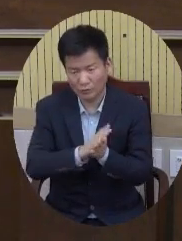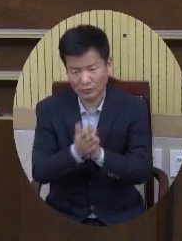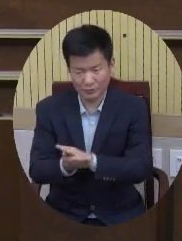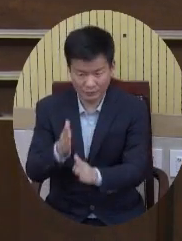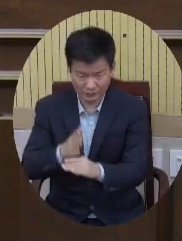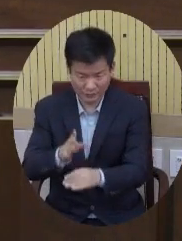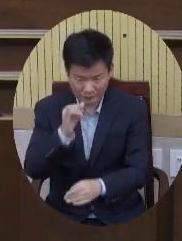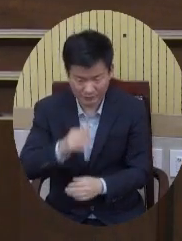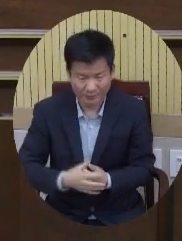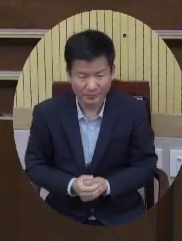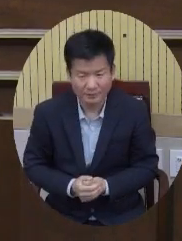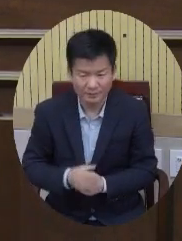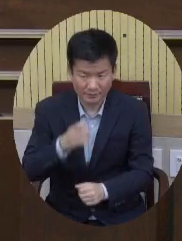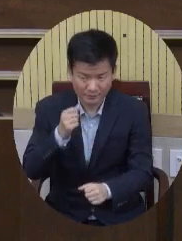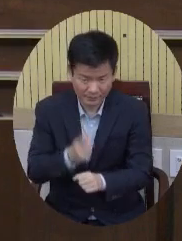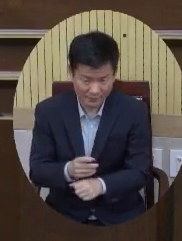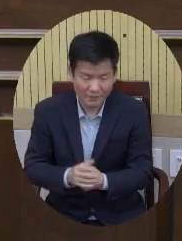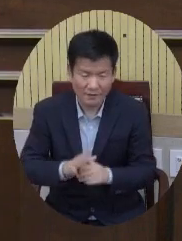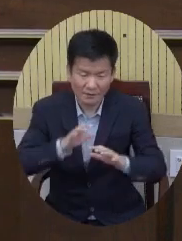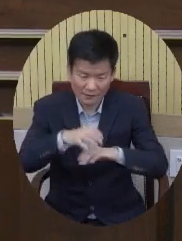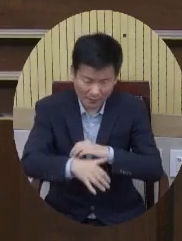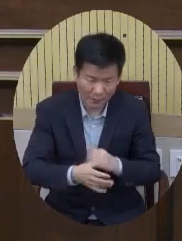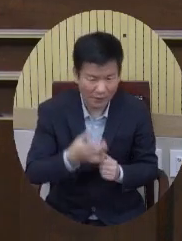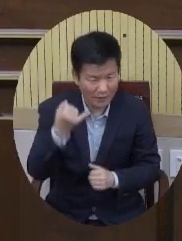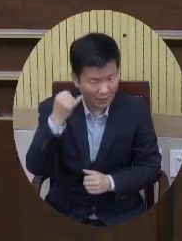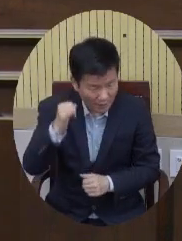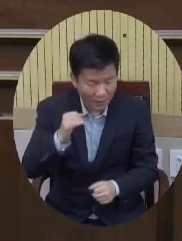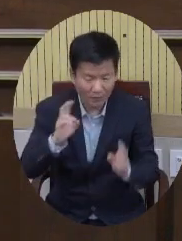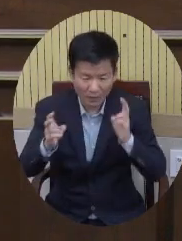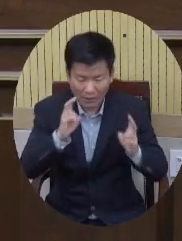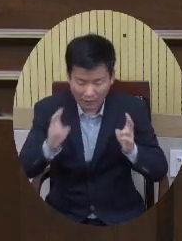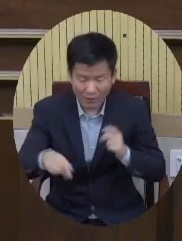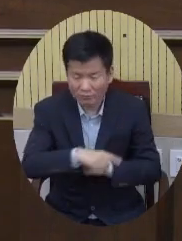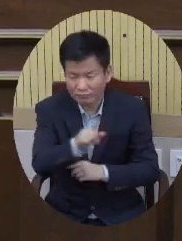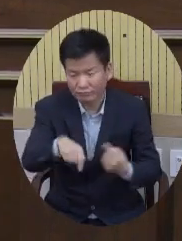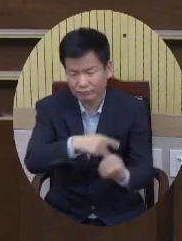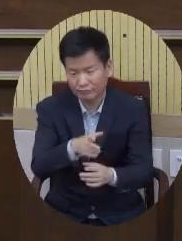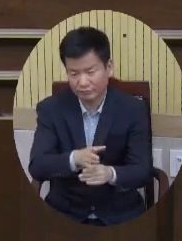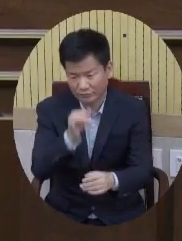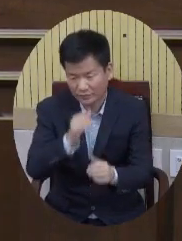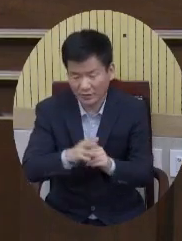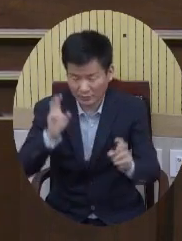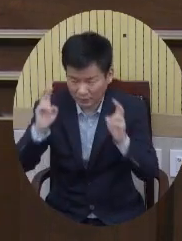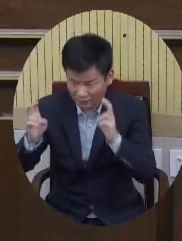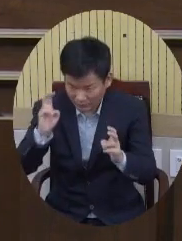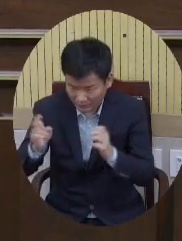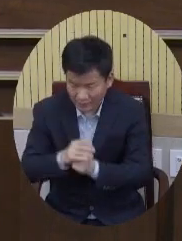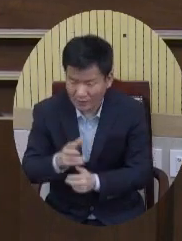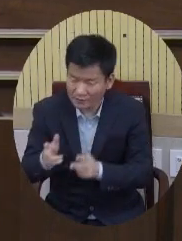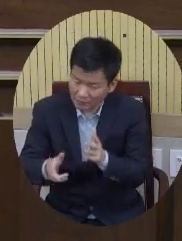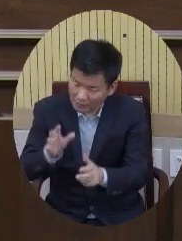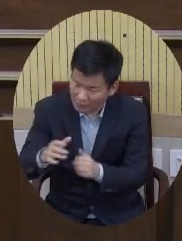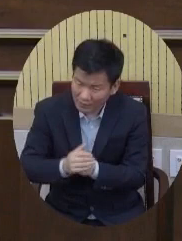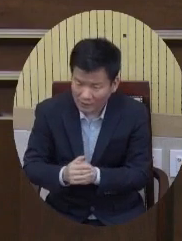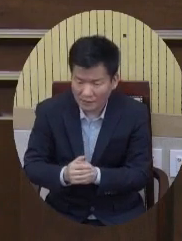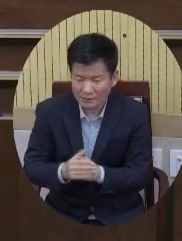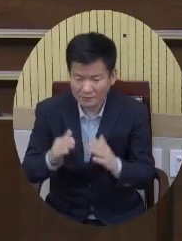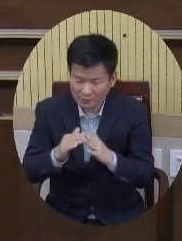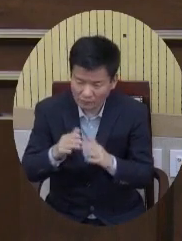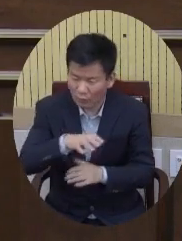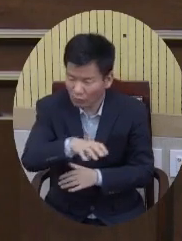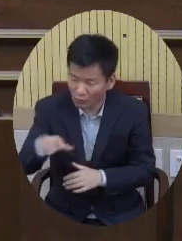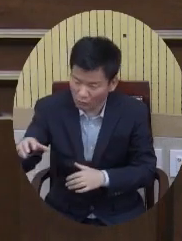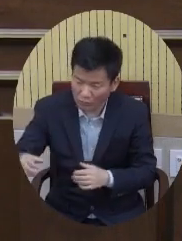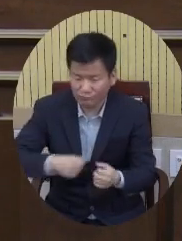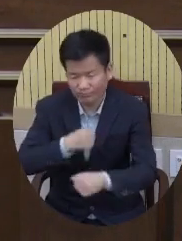이러한 행태는 이미 세계적 it 기업들이 채택하고 있고 기업들의 사옥들은 가변적인 업무